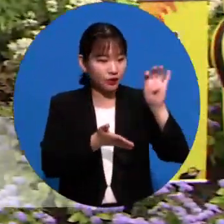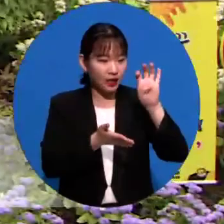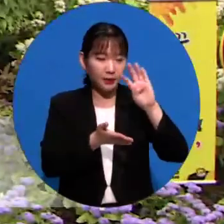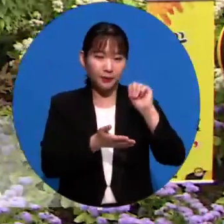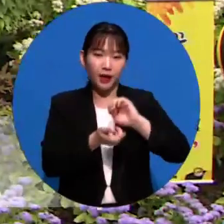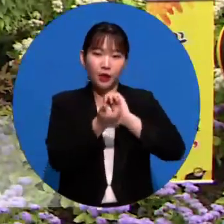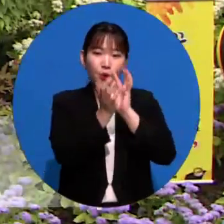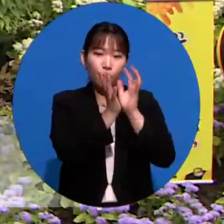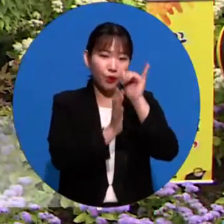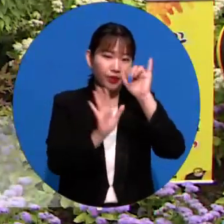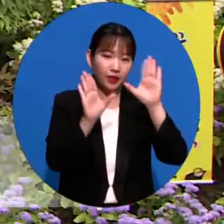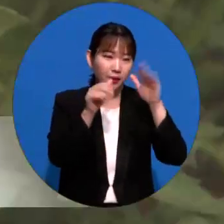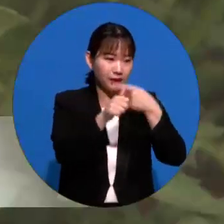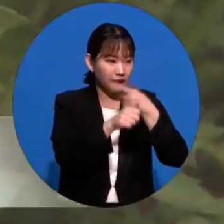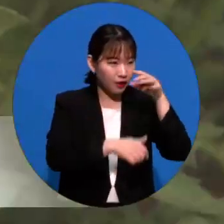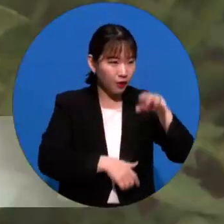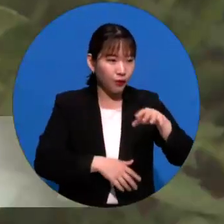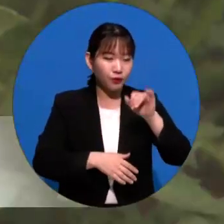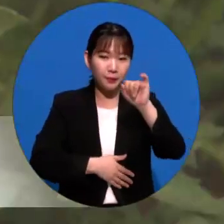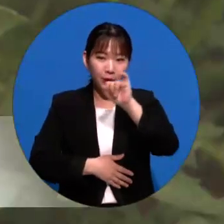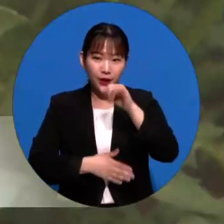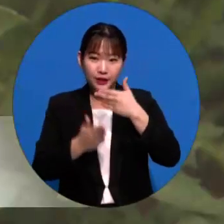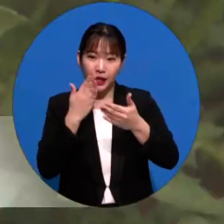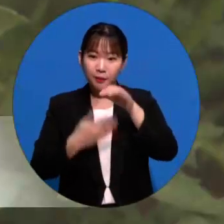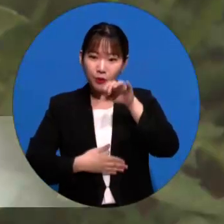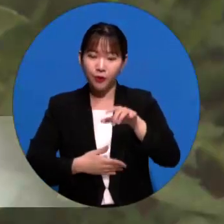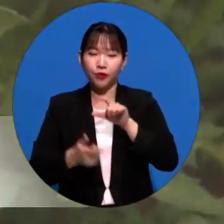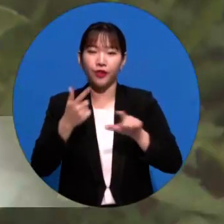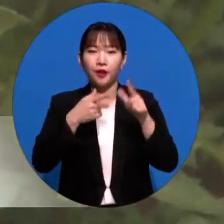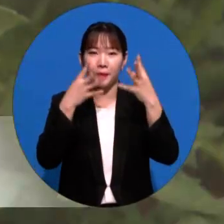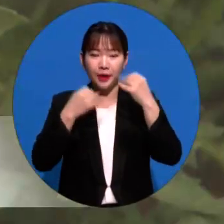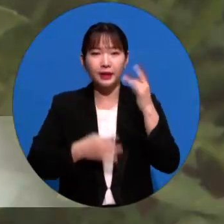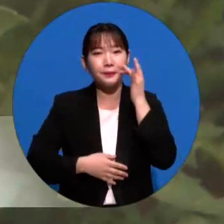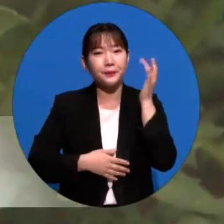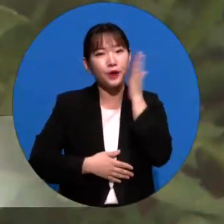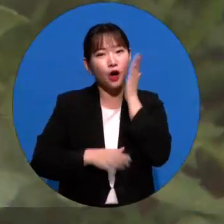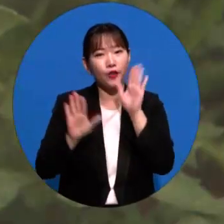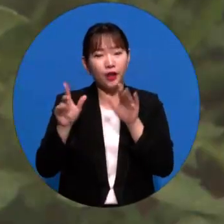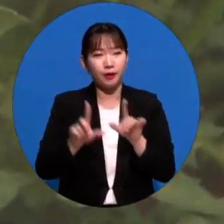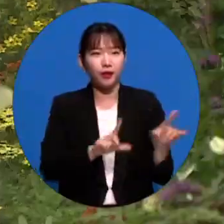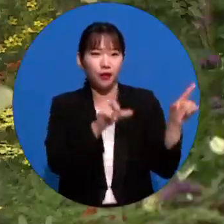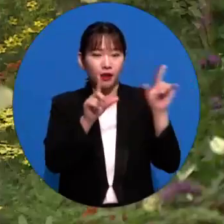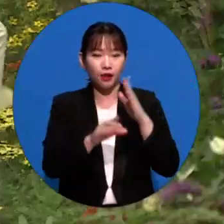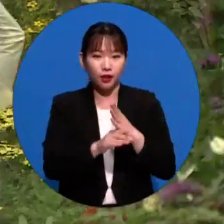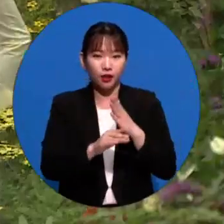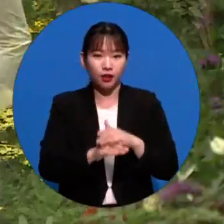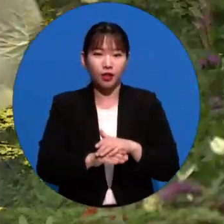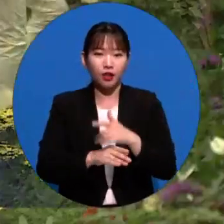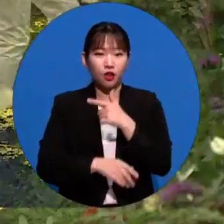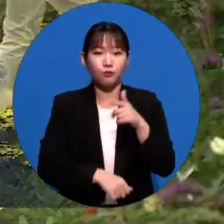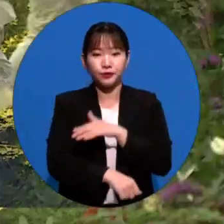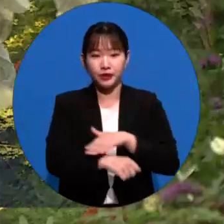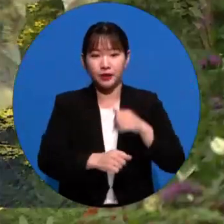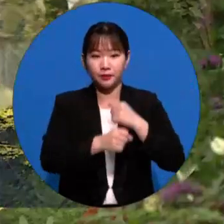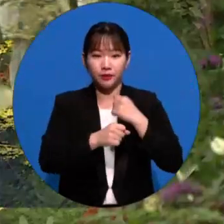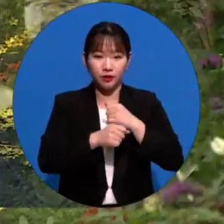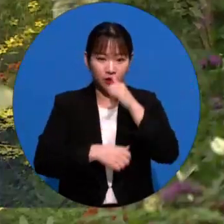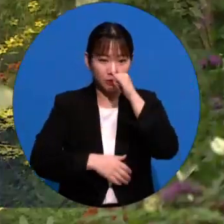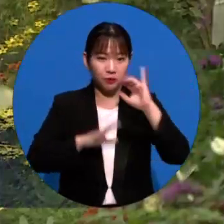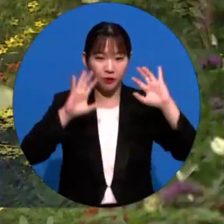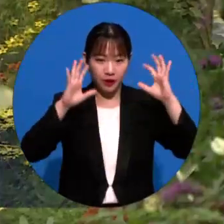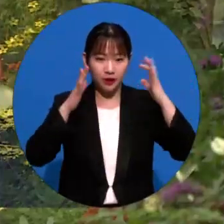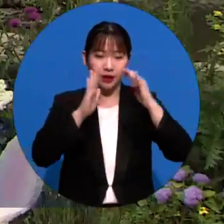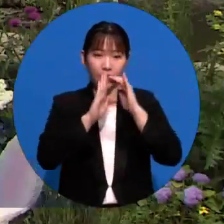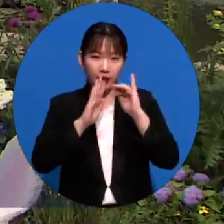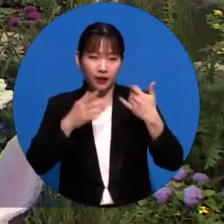피어난 나비 생태관과 곤충 체험관 등에는 더 많은 벌과 나비가 날고 있습니다. 너무 잘 꾸며져 있고